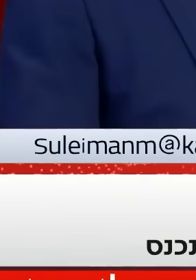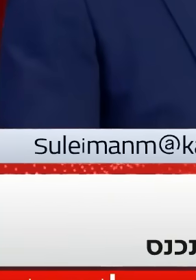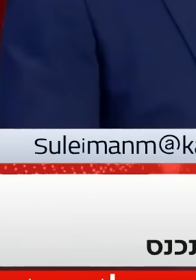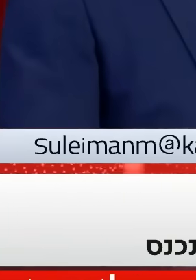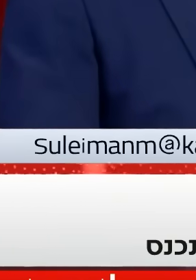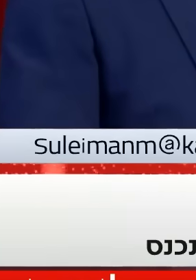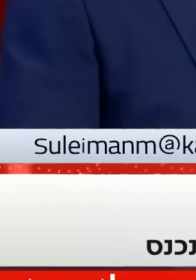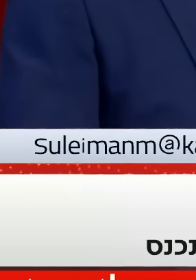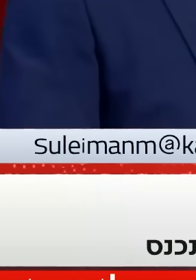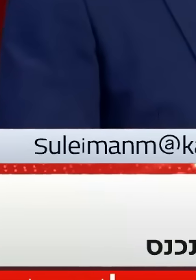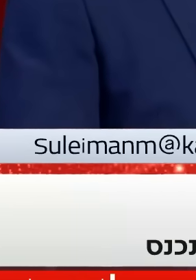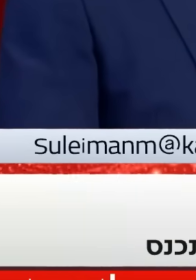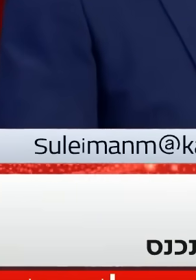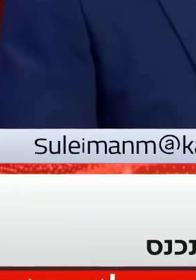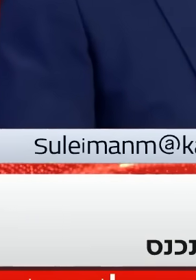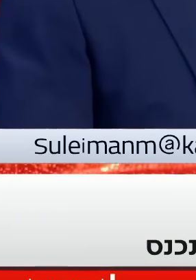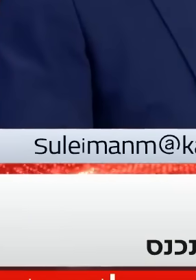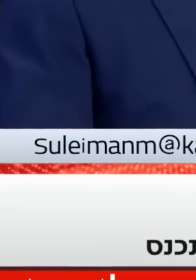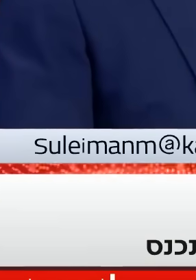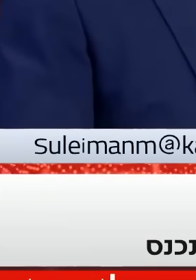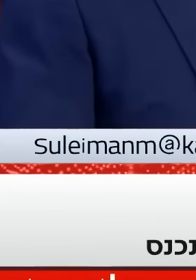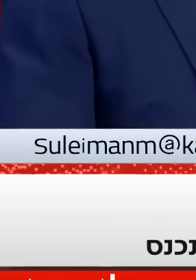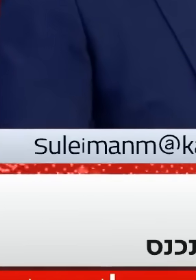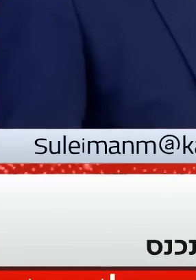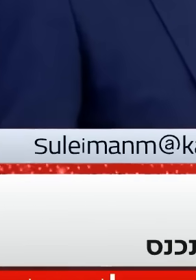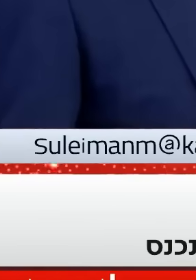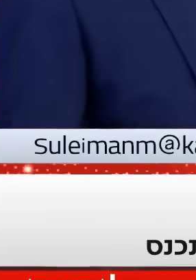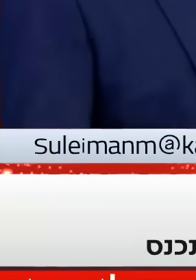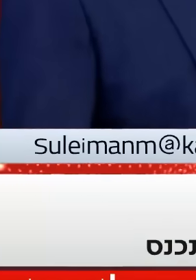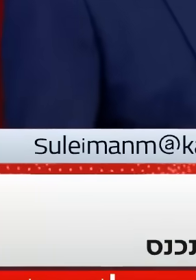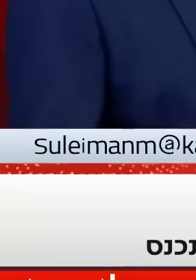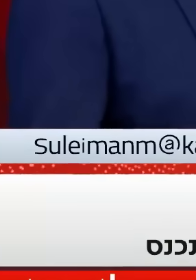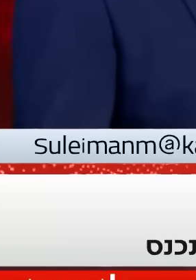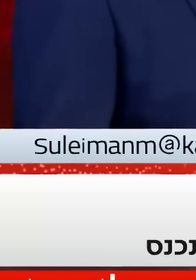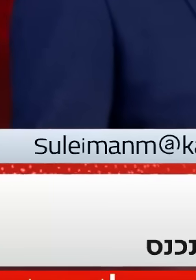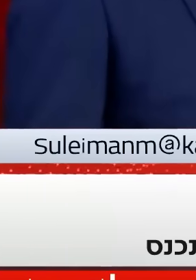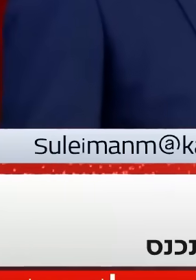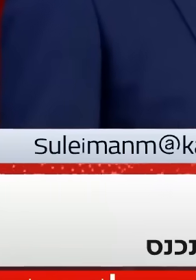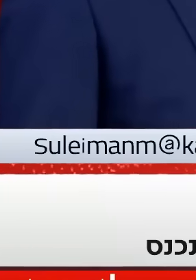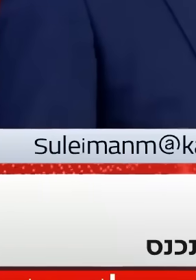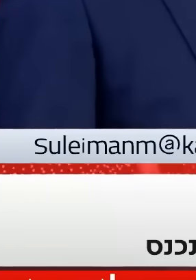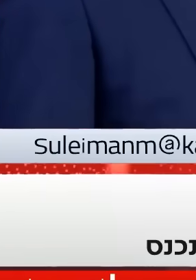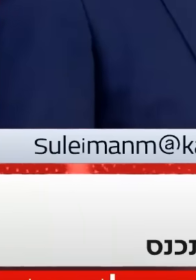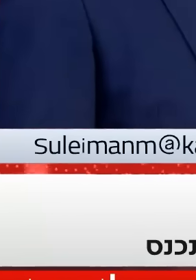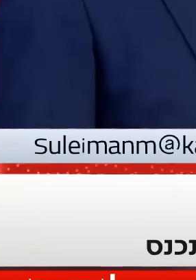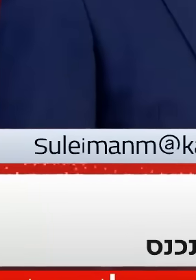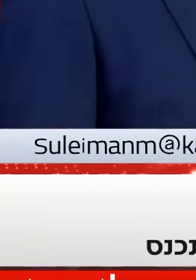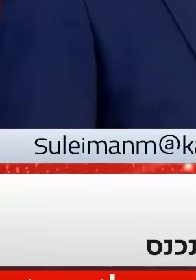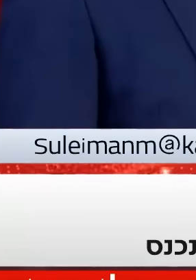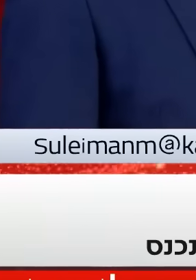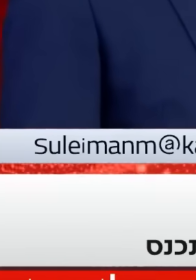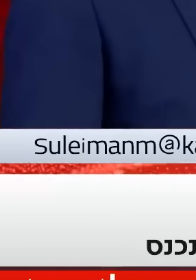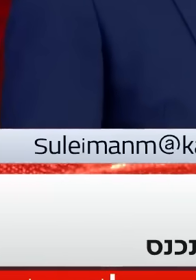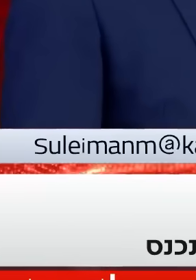קבינט הרגיל. ואנחנו גם בימים האחרונים, מיכל, מנסים להבין מסביבת ראש הממשלה מדוע עד